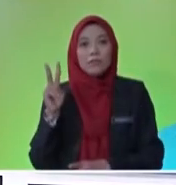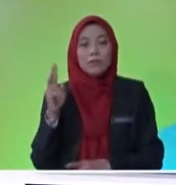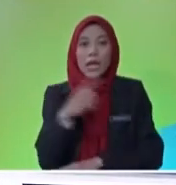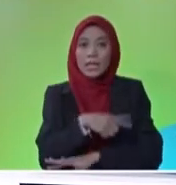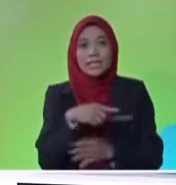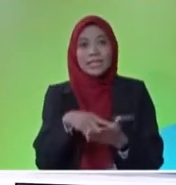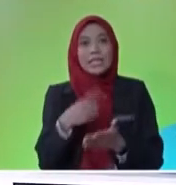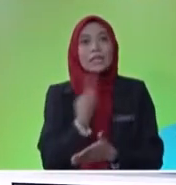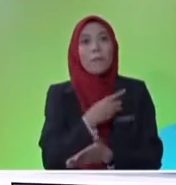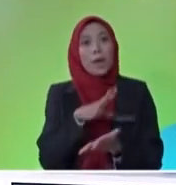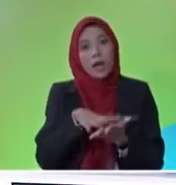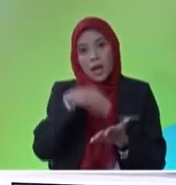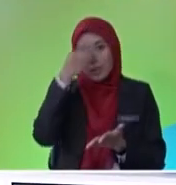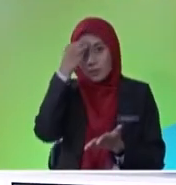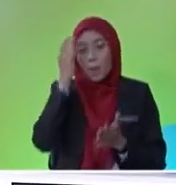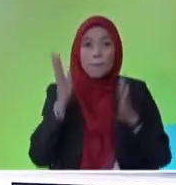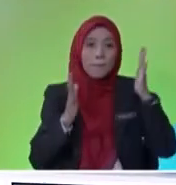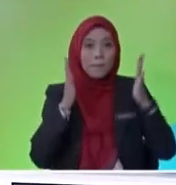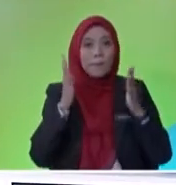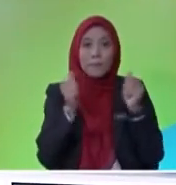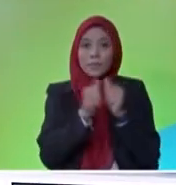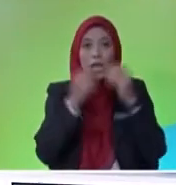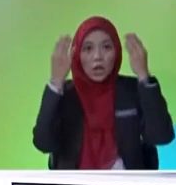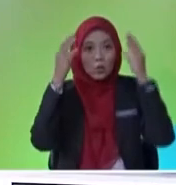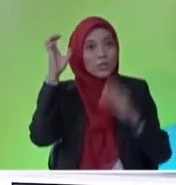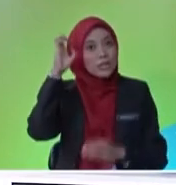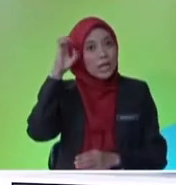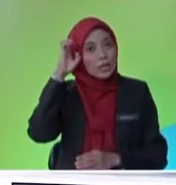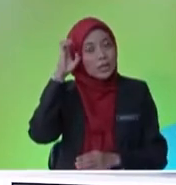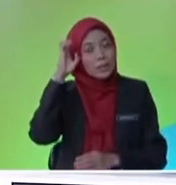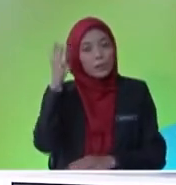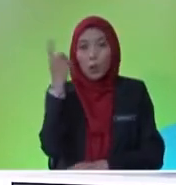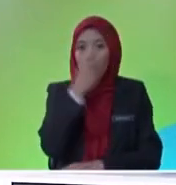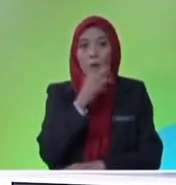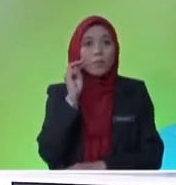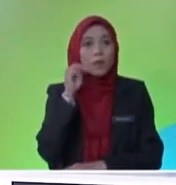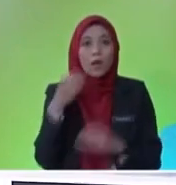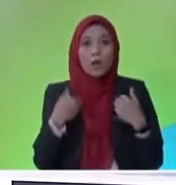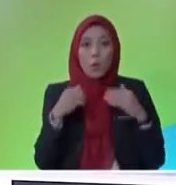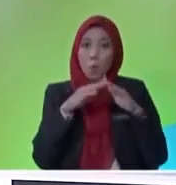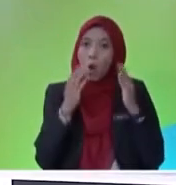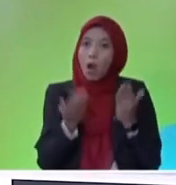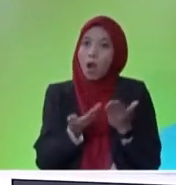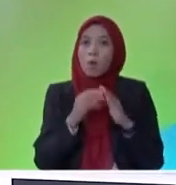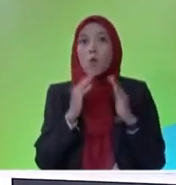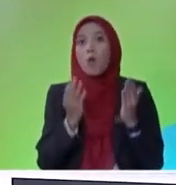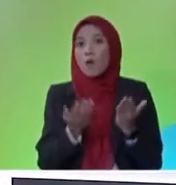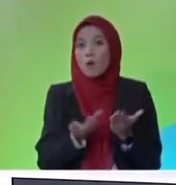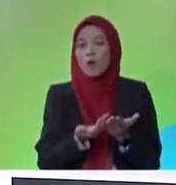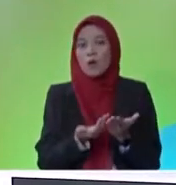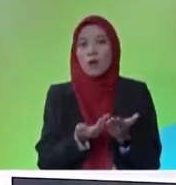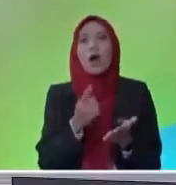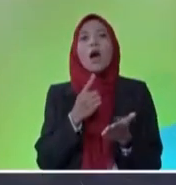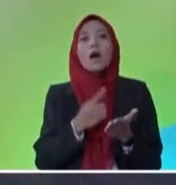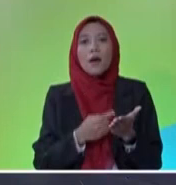mata pelajaran bahasa Melayu dengan C guys canidae pamerannya Ade bola bola bola Zaini apel kaitannya